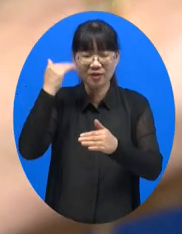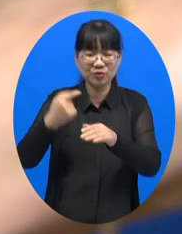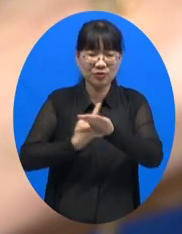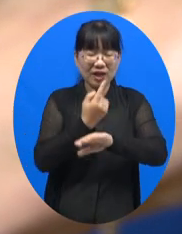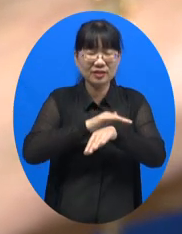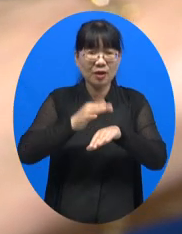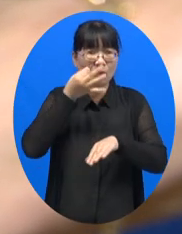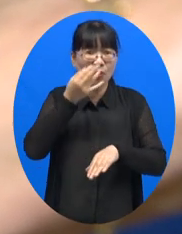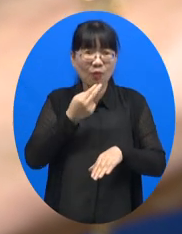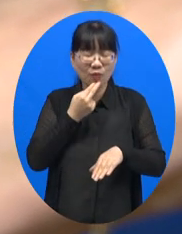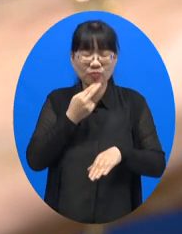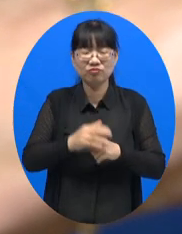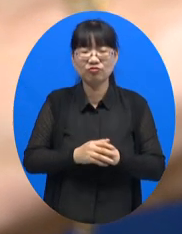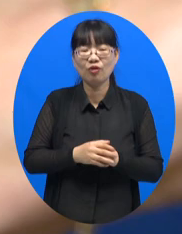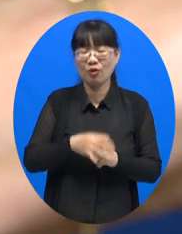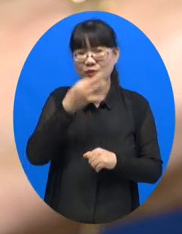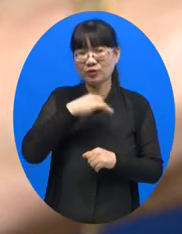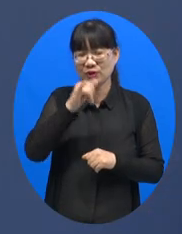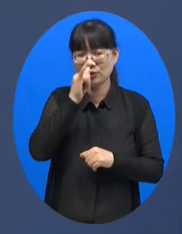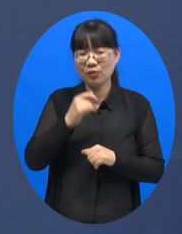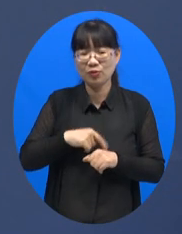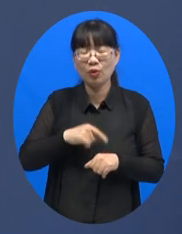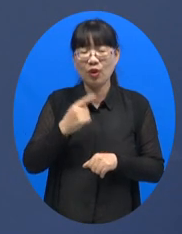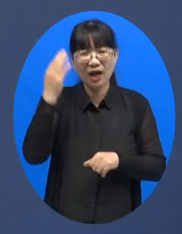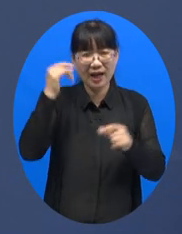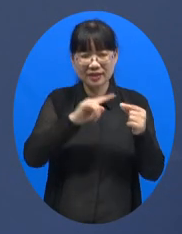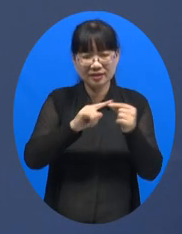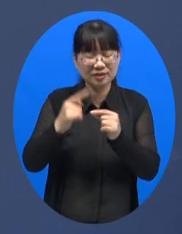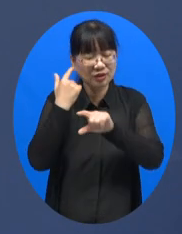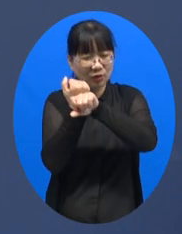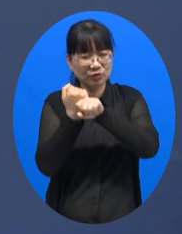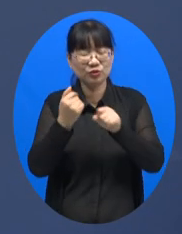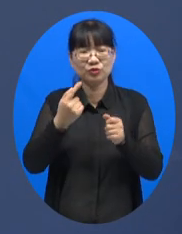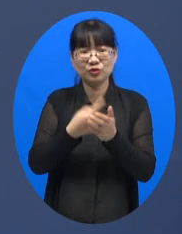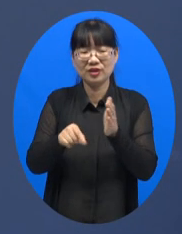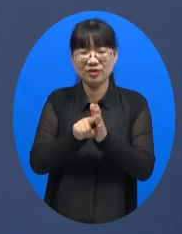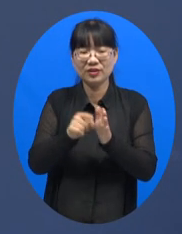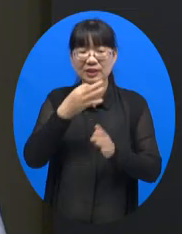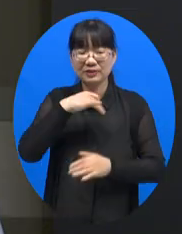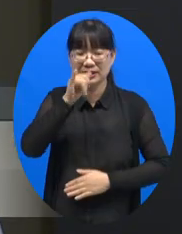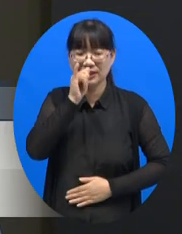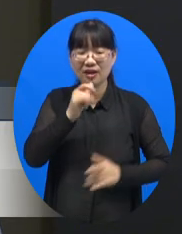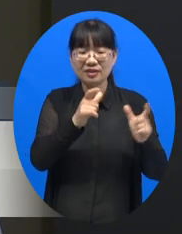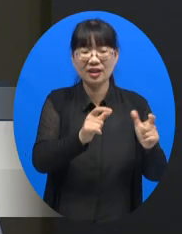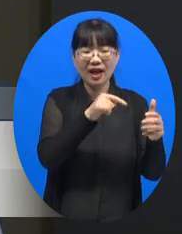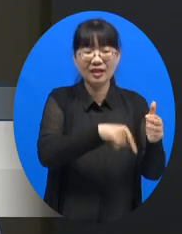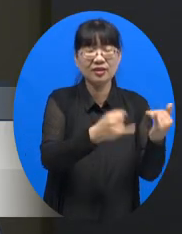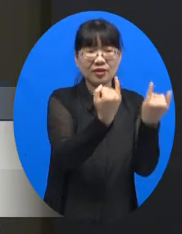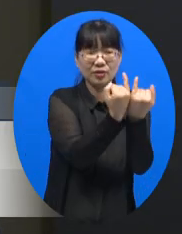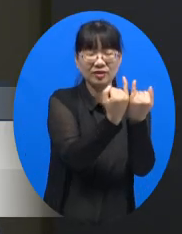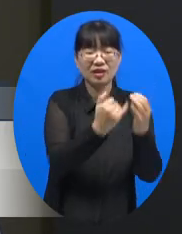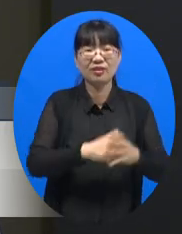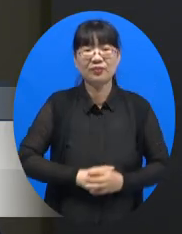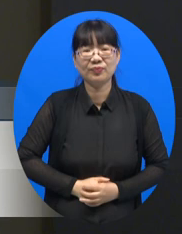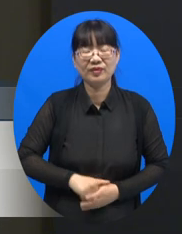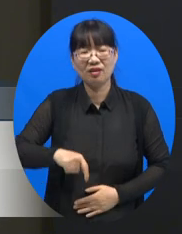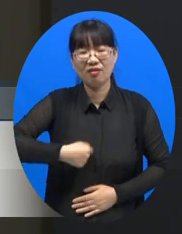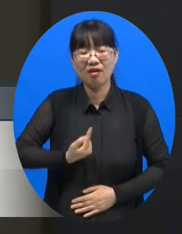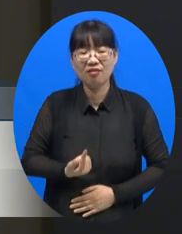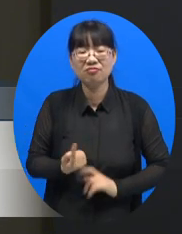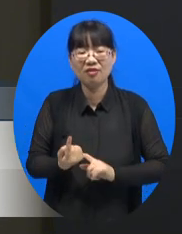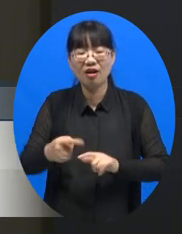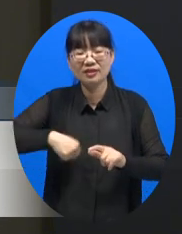잘 보이지 않았기 속성이 있고 팡 글서 에서 연구 벽면 에서도 의미가 있습니다 지역의 여성 어